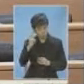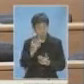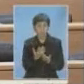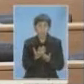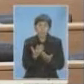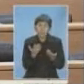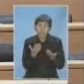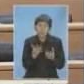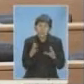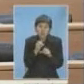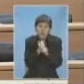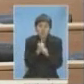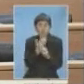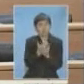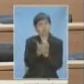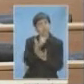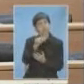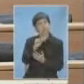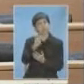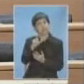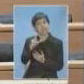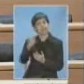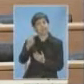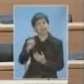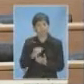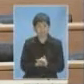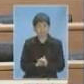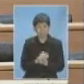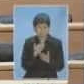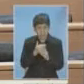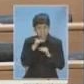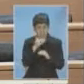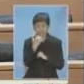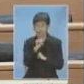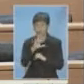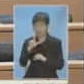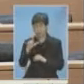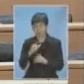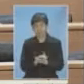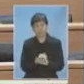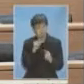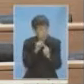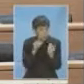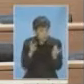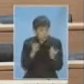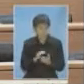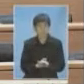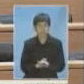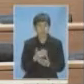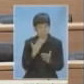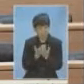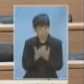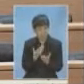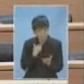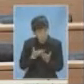ายมาได้ราคาไป14ล้าน8แสนกว่าบาทเนี่ยนะครับจากที่ตั้งไว้15ล้านเหมาะสมจริงหรือไม่เรามีเงิน